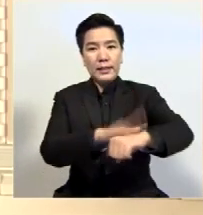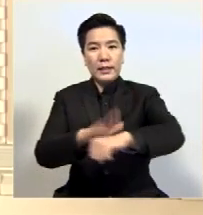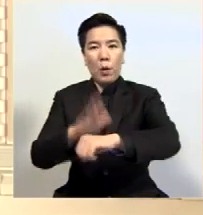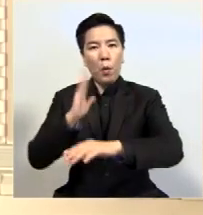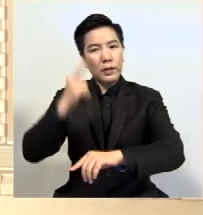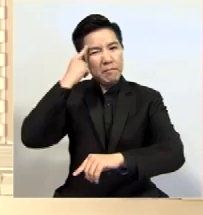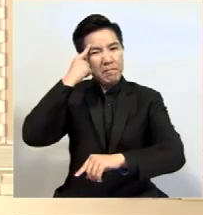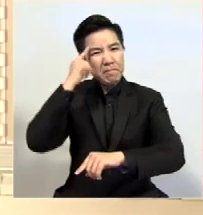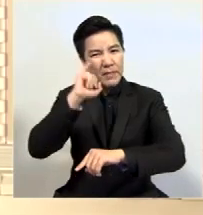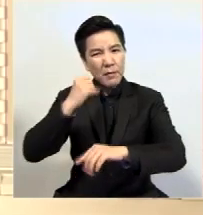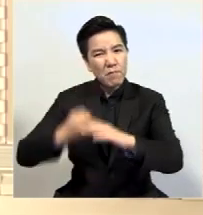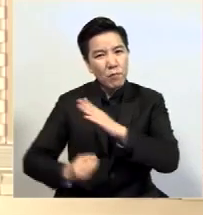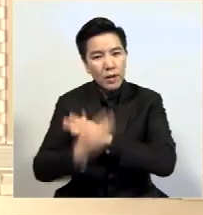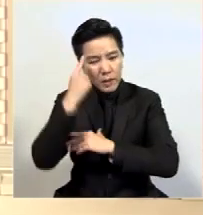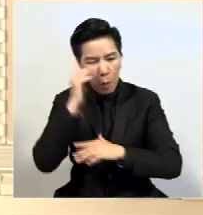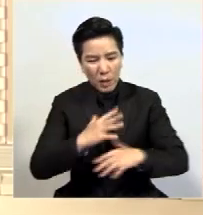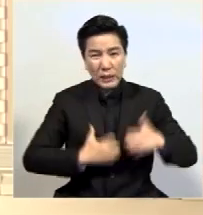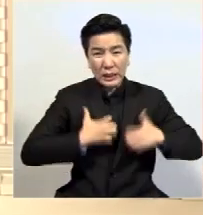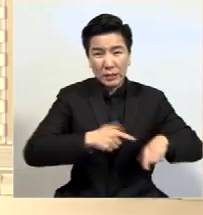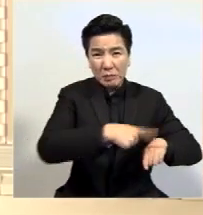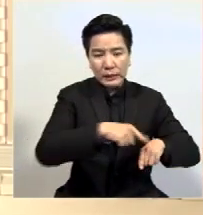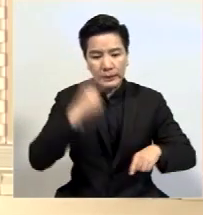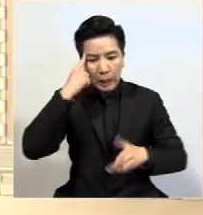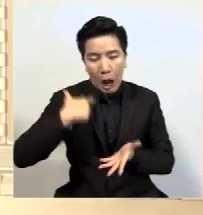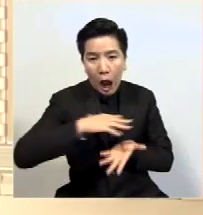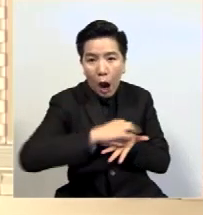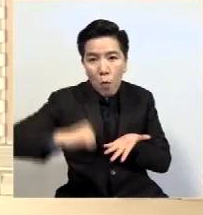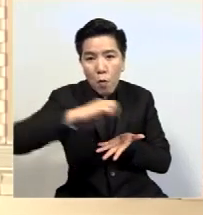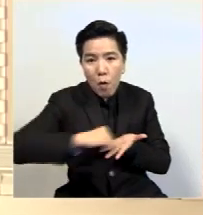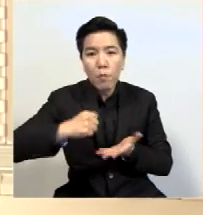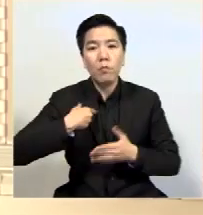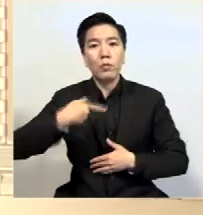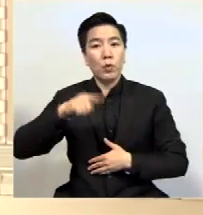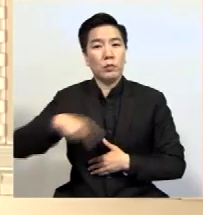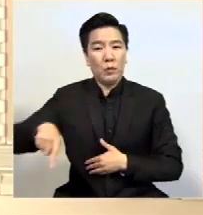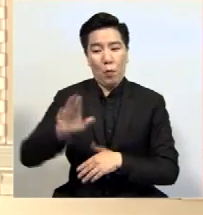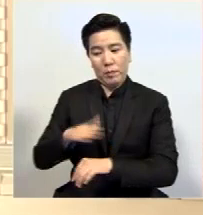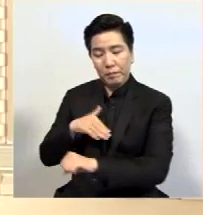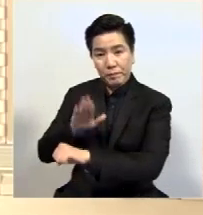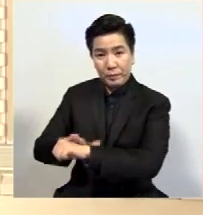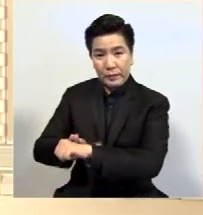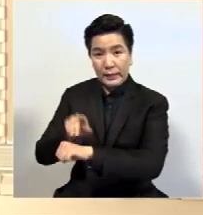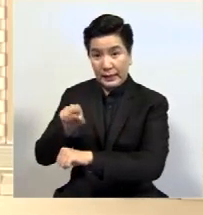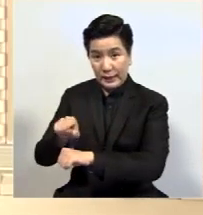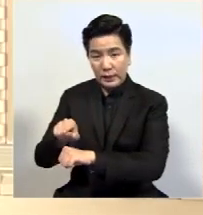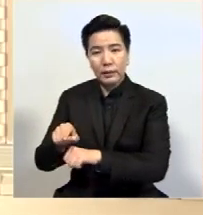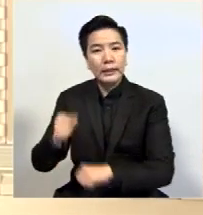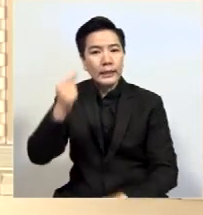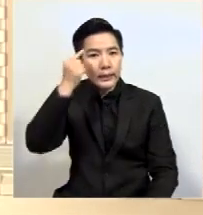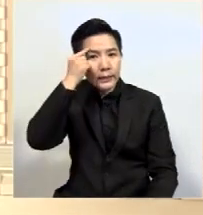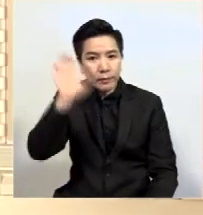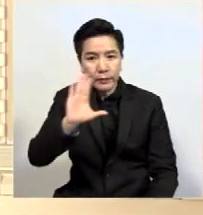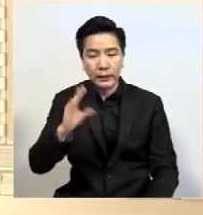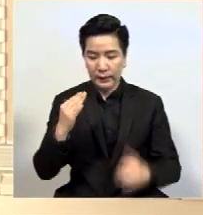จะฉวยโอกาสหาผลประโยชน์บนความทุกข์ร้อนความเป็นความตายของประชาชนให้รู้ไว้ว่าอย่าคิดว่